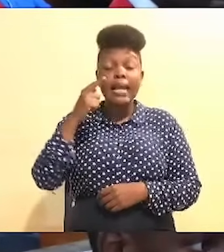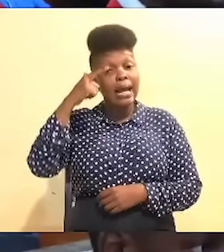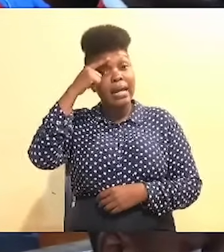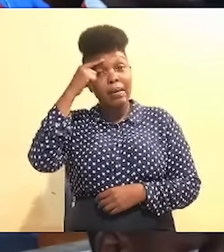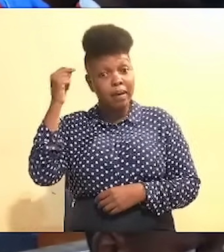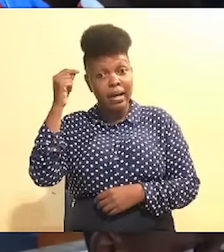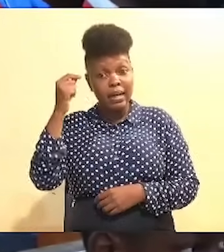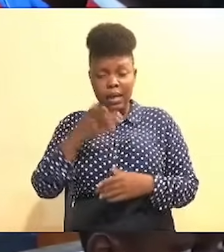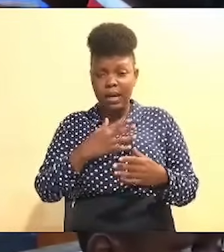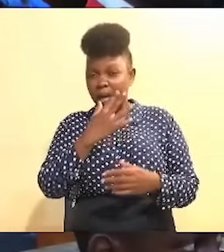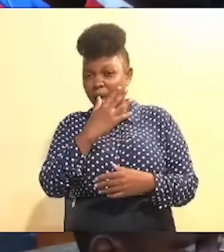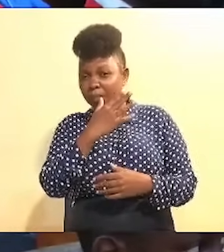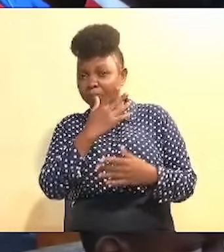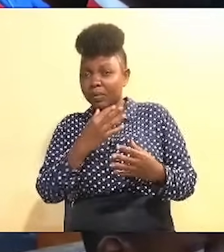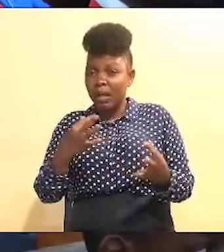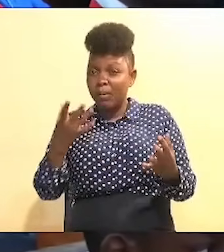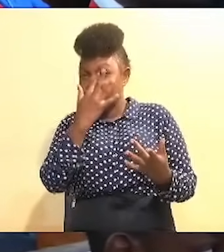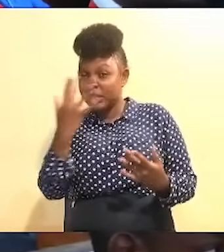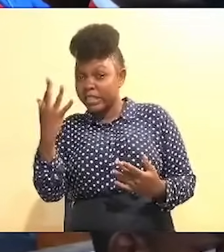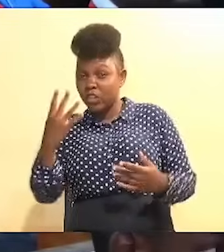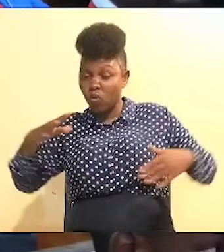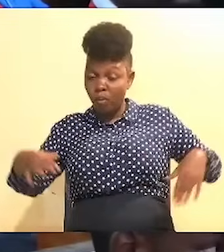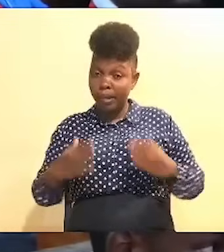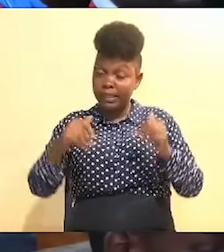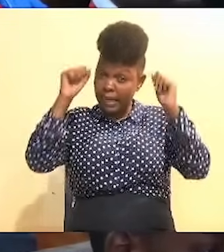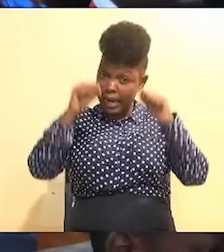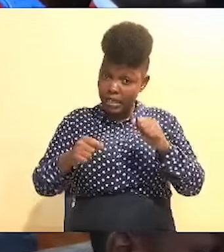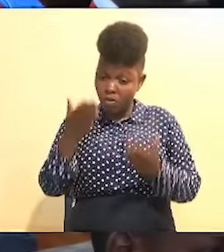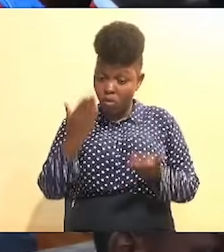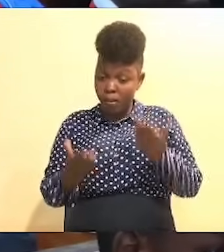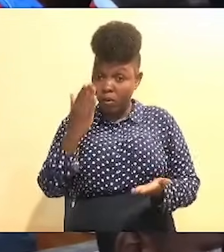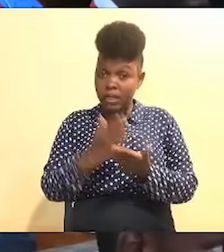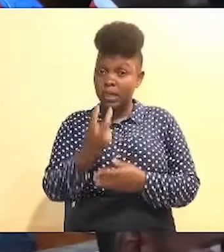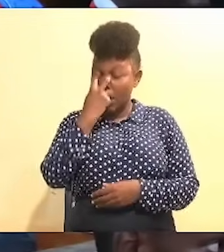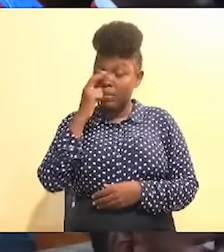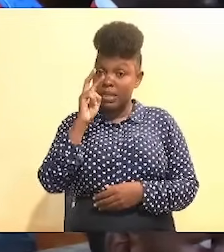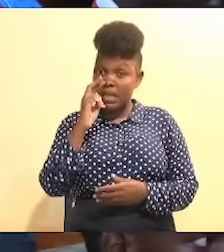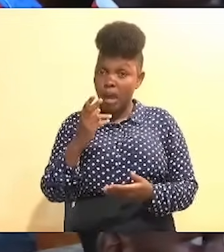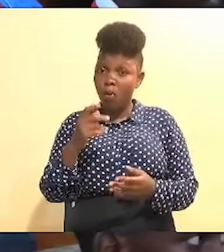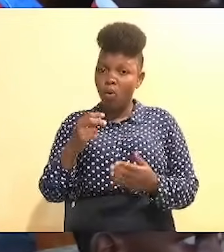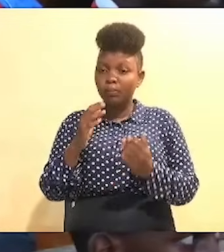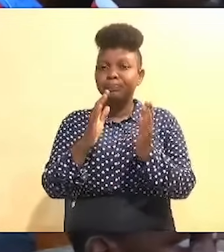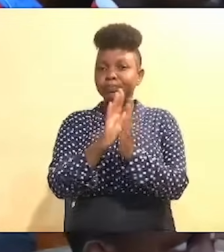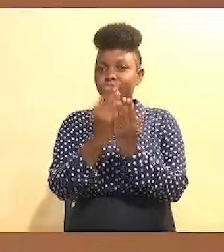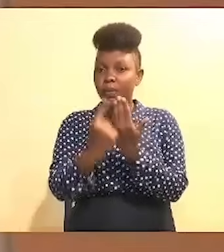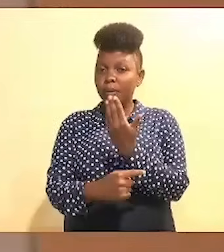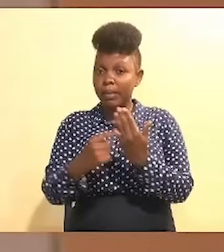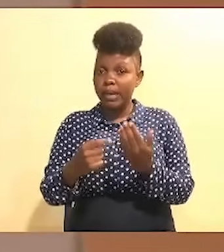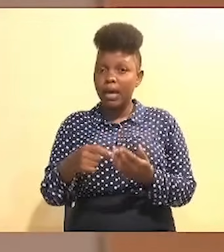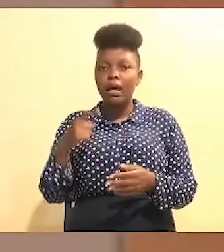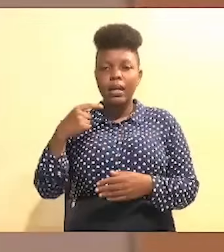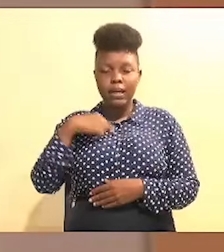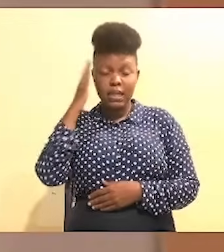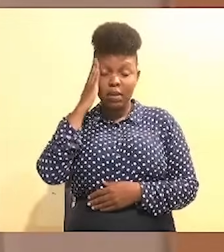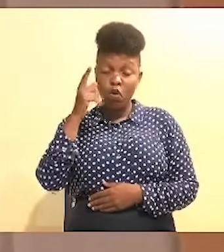na mtindo wa maisha lazima upimwe katika mtazamo wa Biblia. Natambua uwepo wa marafiki zetu ambao